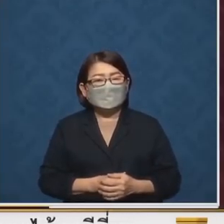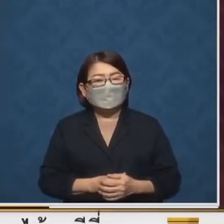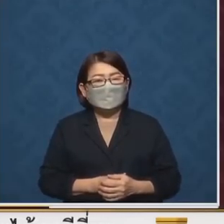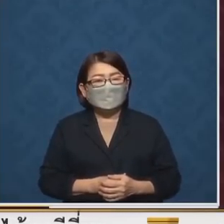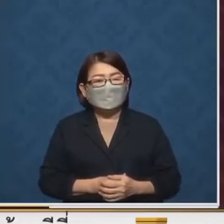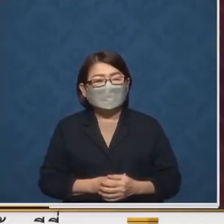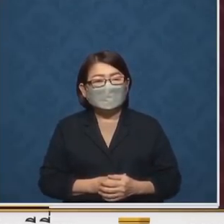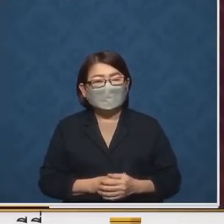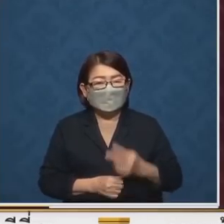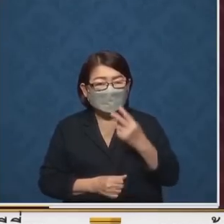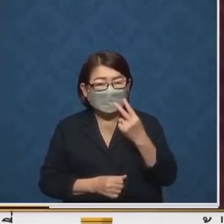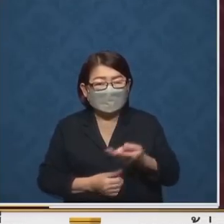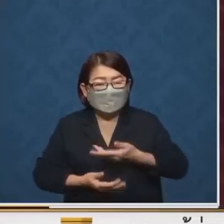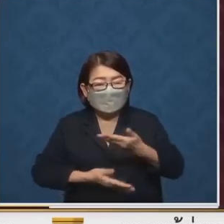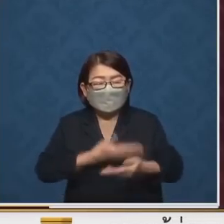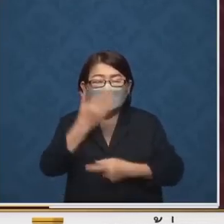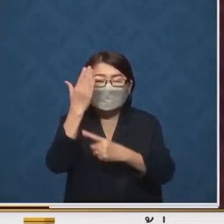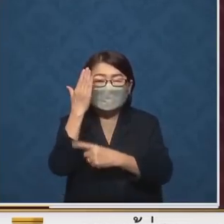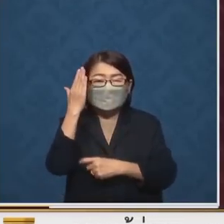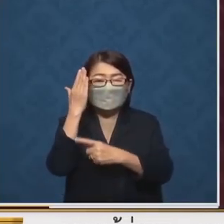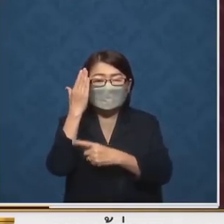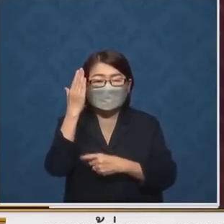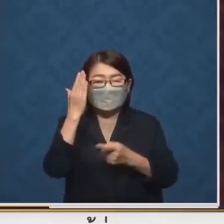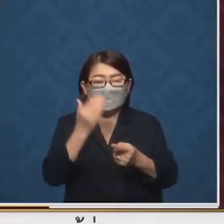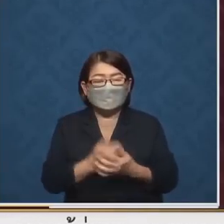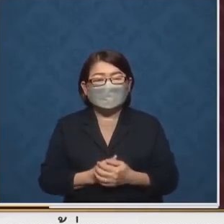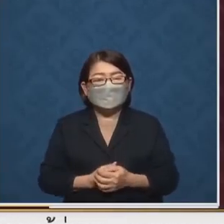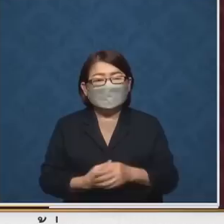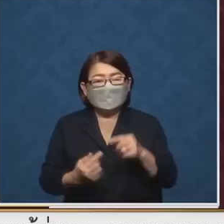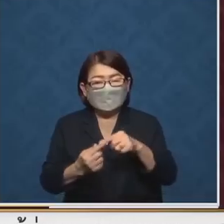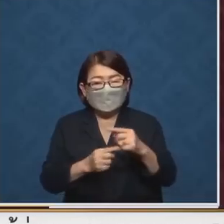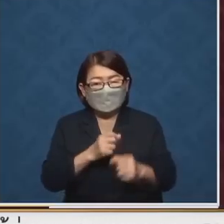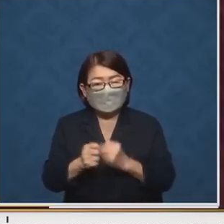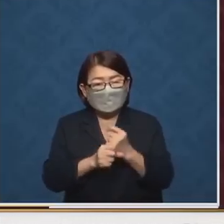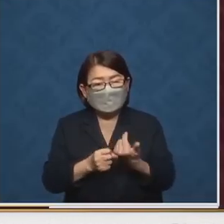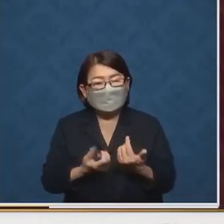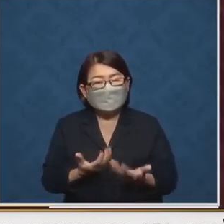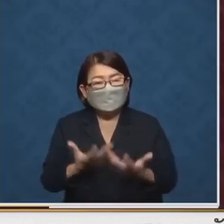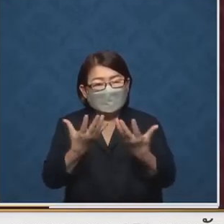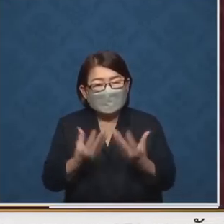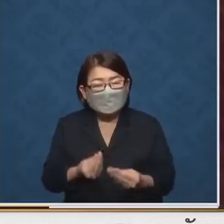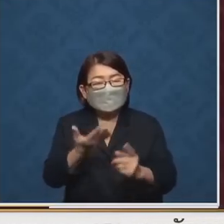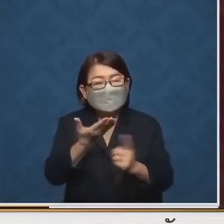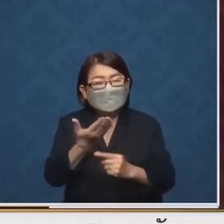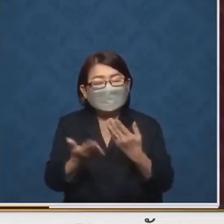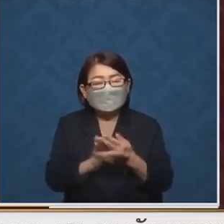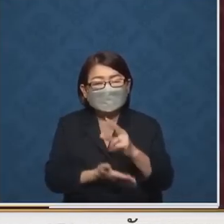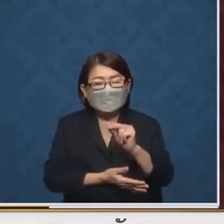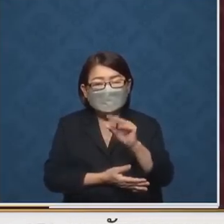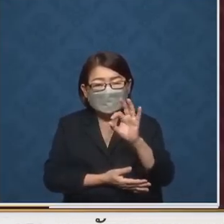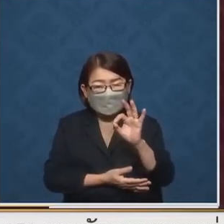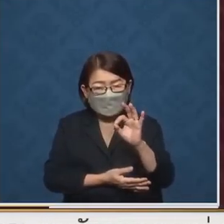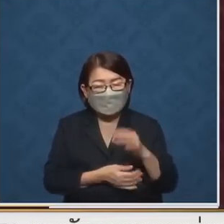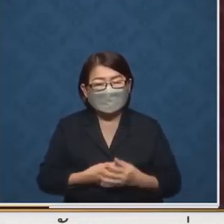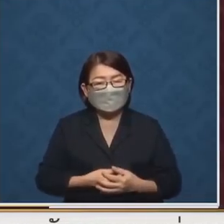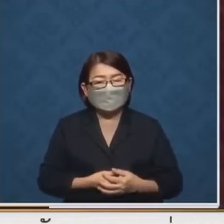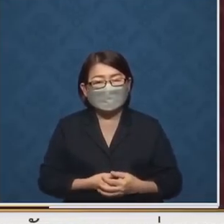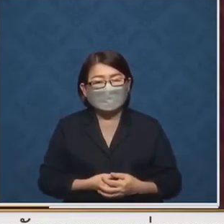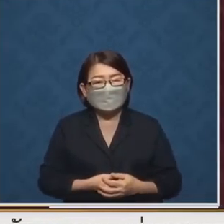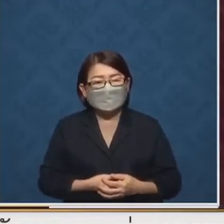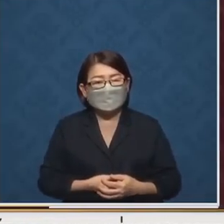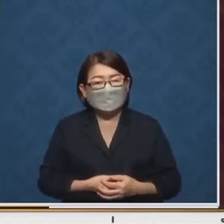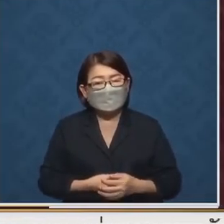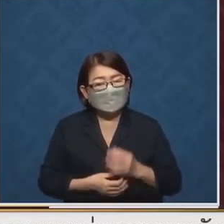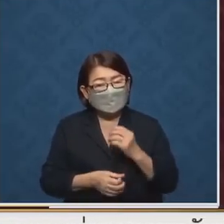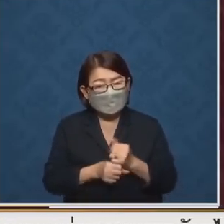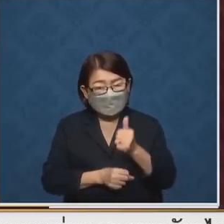ท่านว่าราคáiยาง อันนี้รงนี้ passesมา 39 บาททระทานวาเข้า